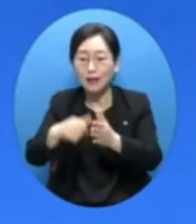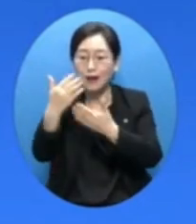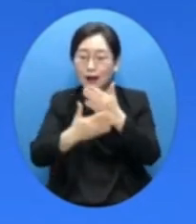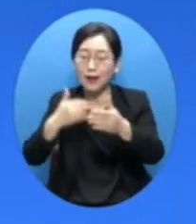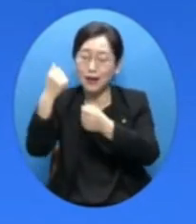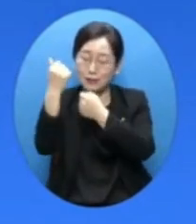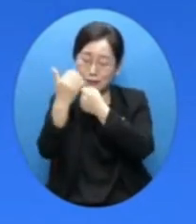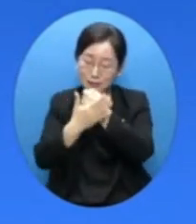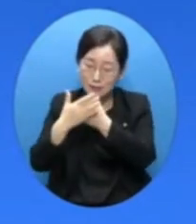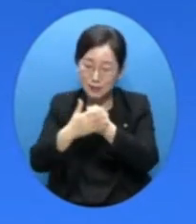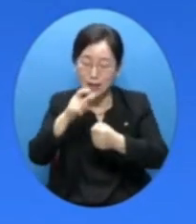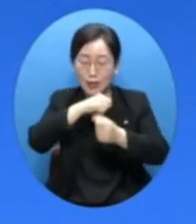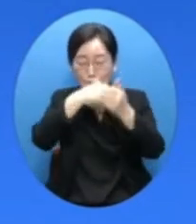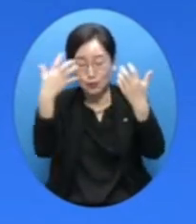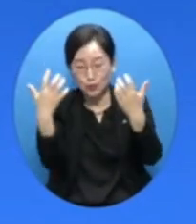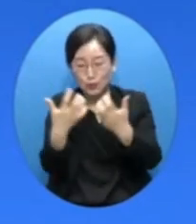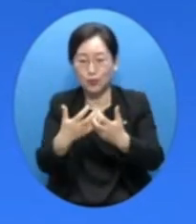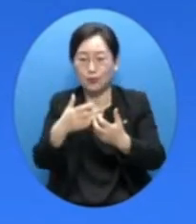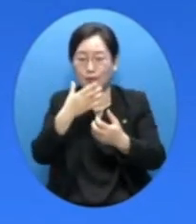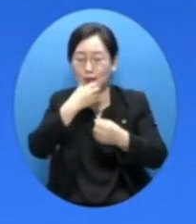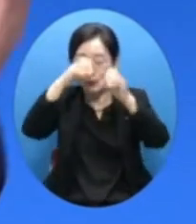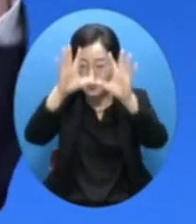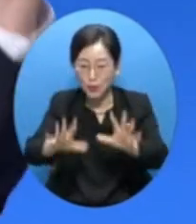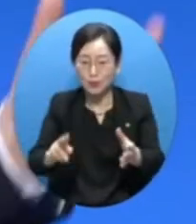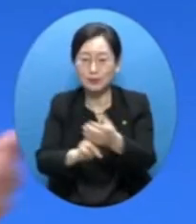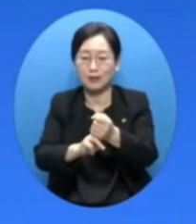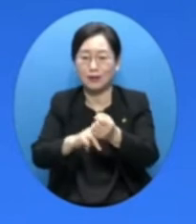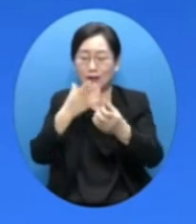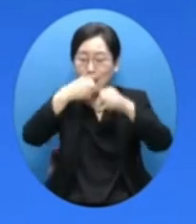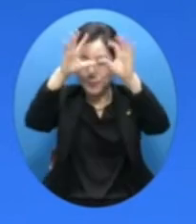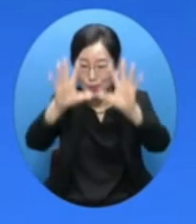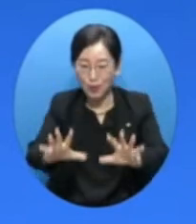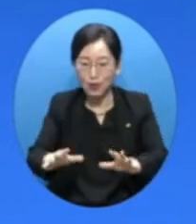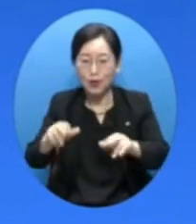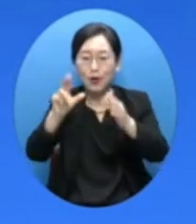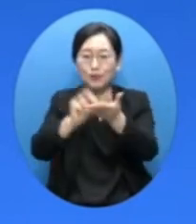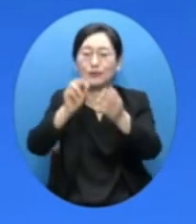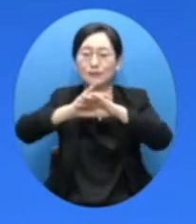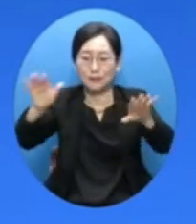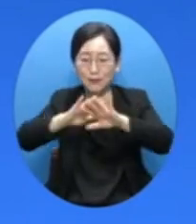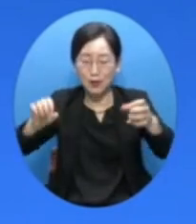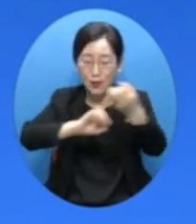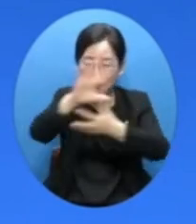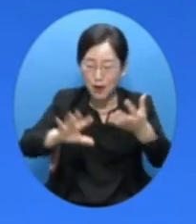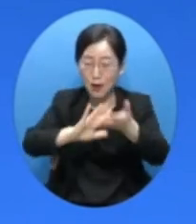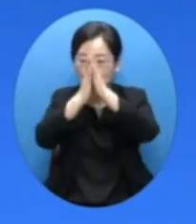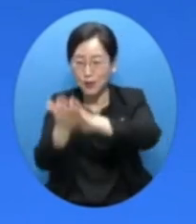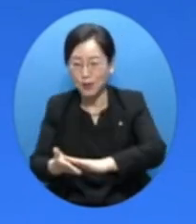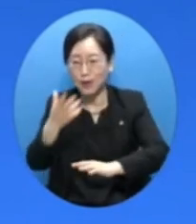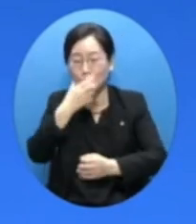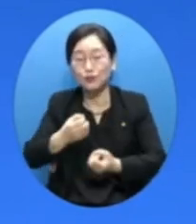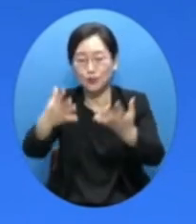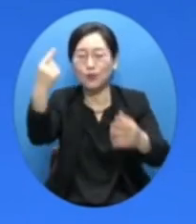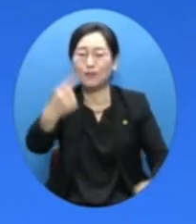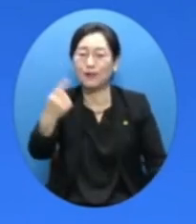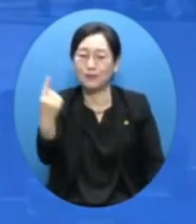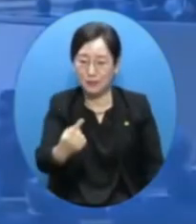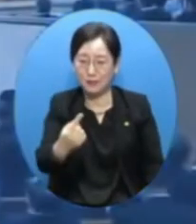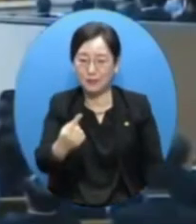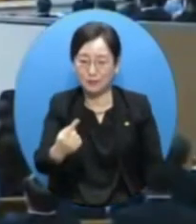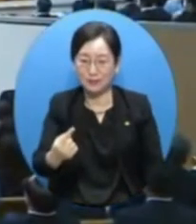넘쳐나서 축복의 강물이 넘쳐나서 기적의 강물이 넘쳐나서 모든 문제가 해결되고 환난이 변하여 축복이 되는 날이 반드시 다가오게 될